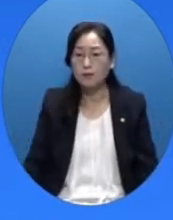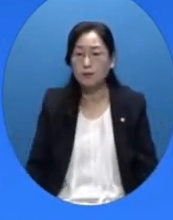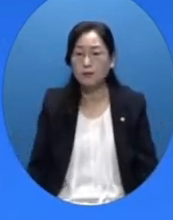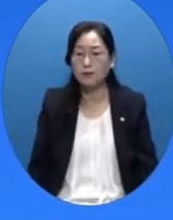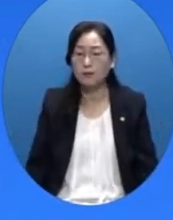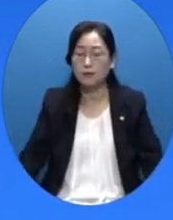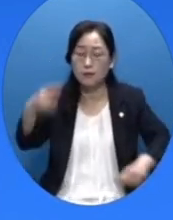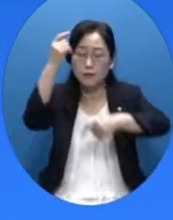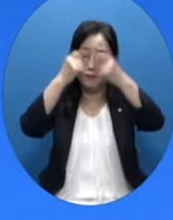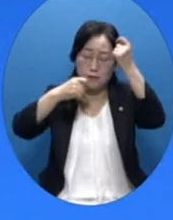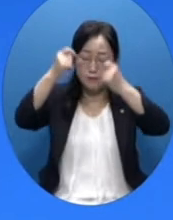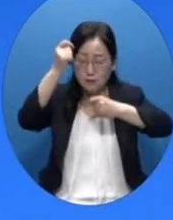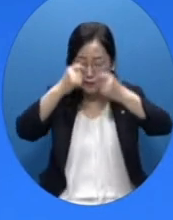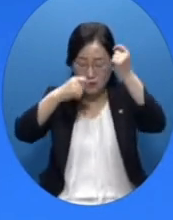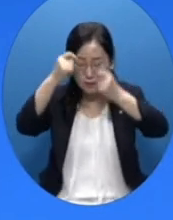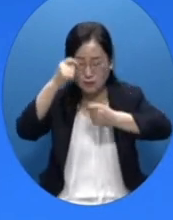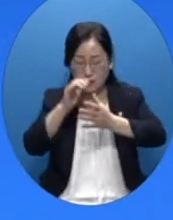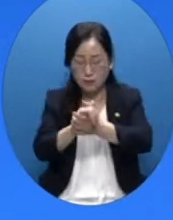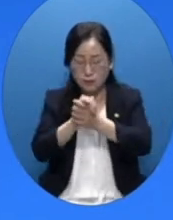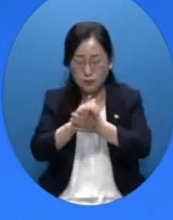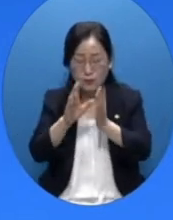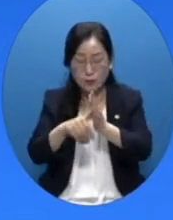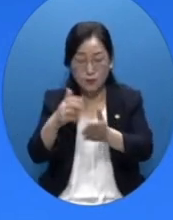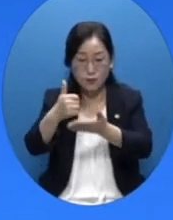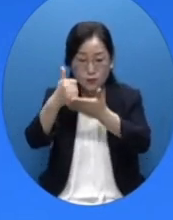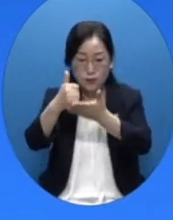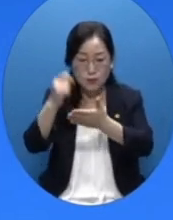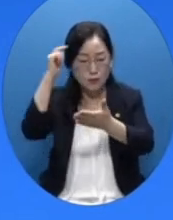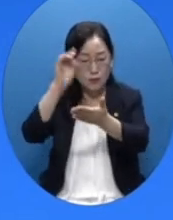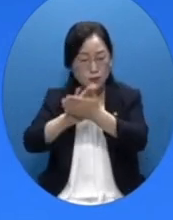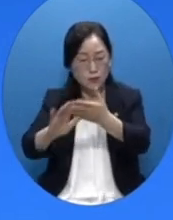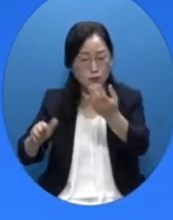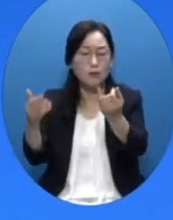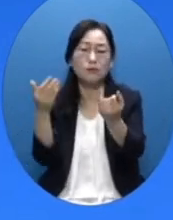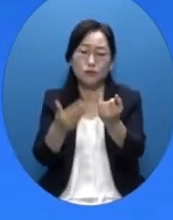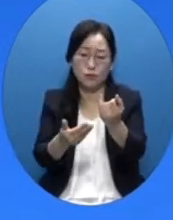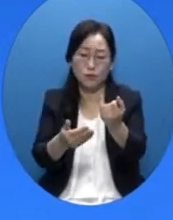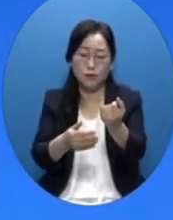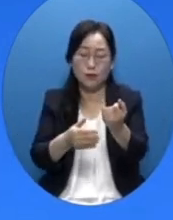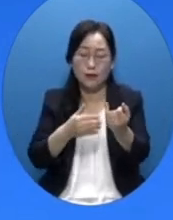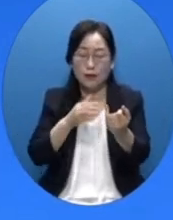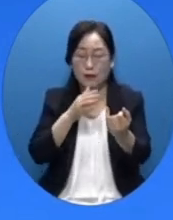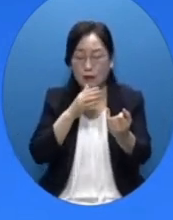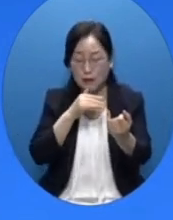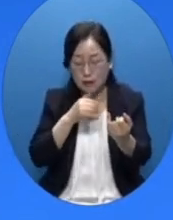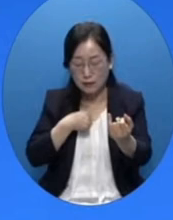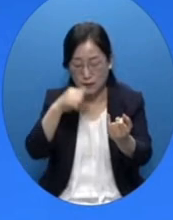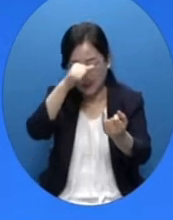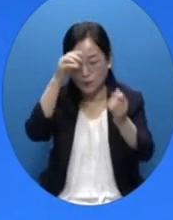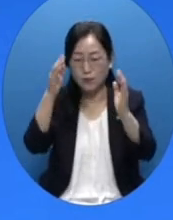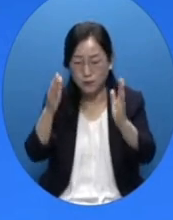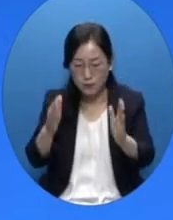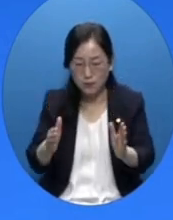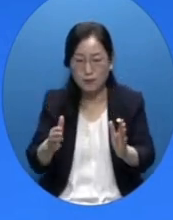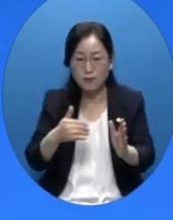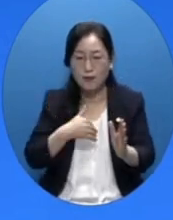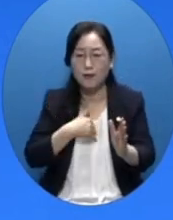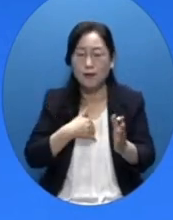울부짖음이 어찌 앞에 기도하는 데 쥐 없이 평안함이 다 와서 내 남은 내성이 내가 이제 많은